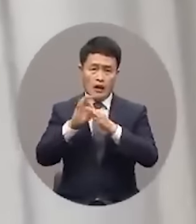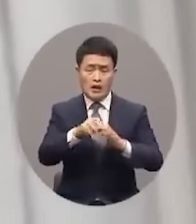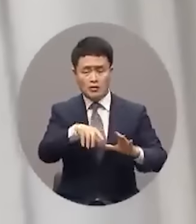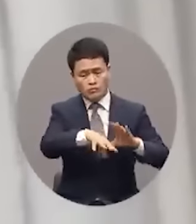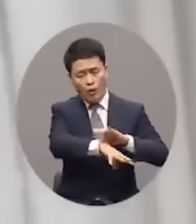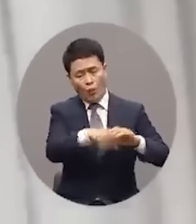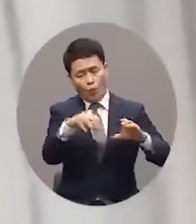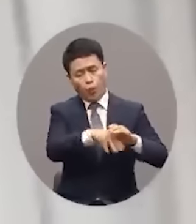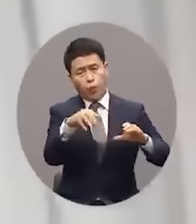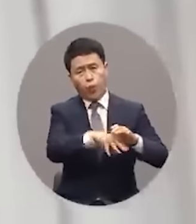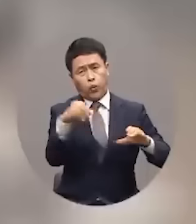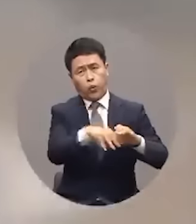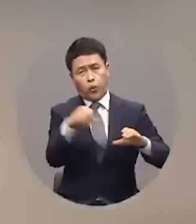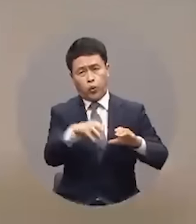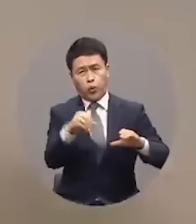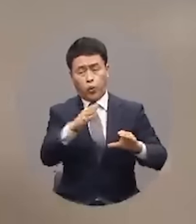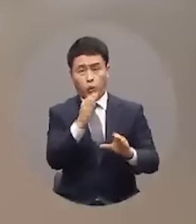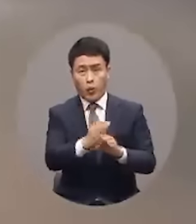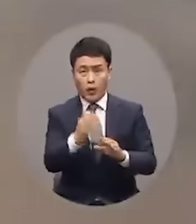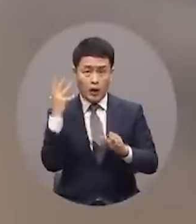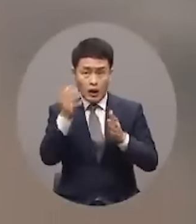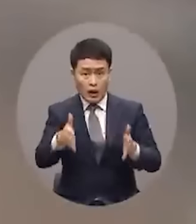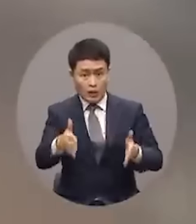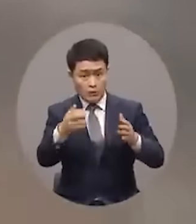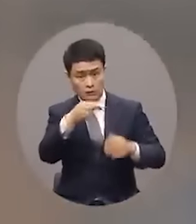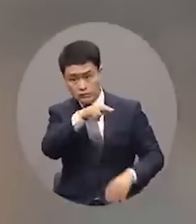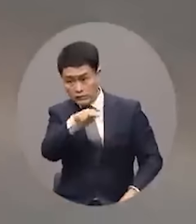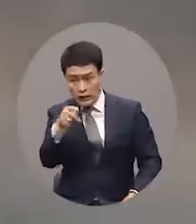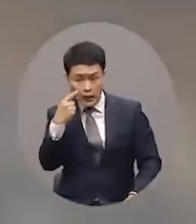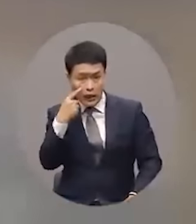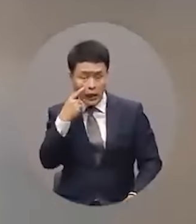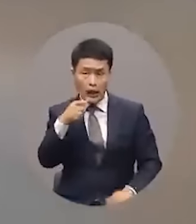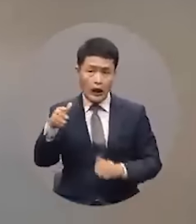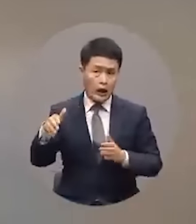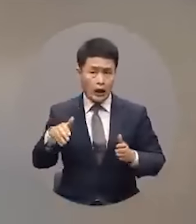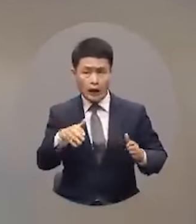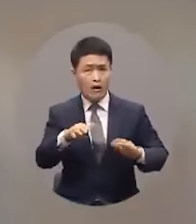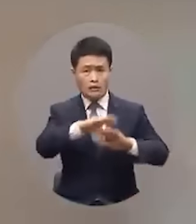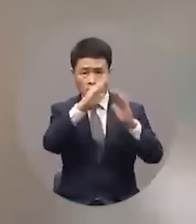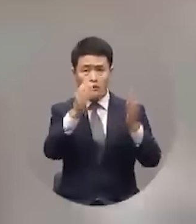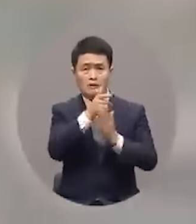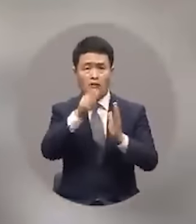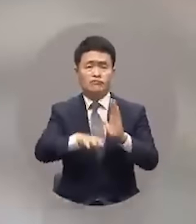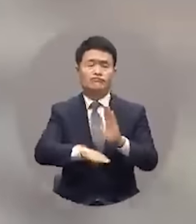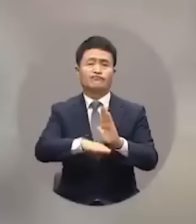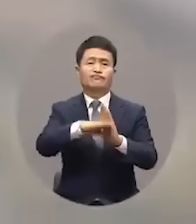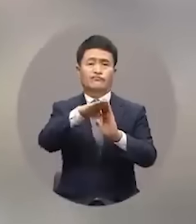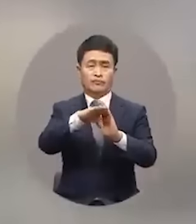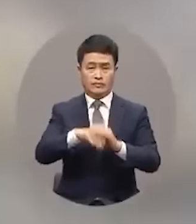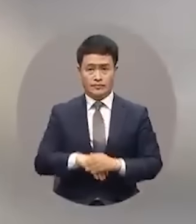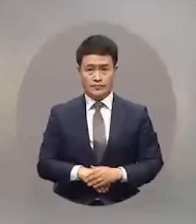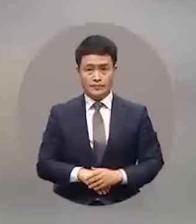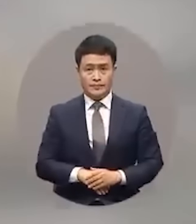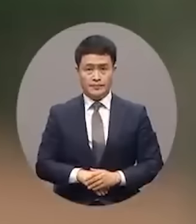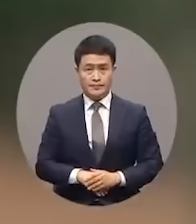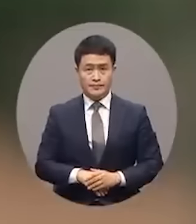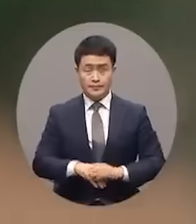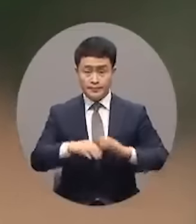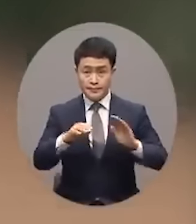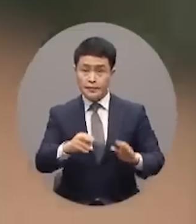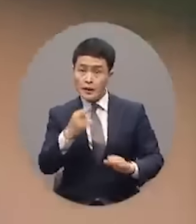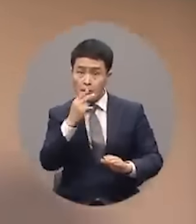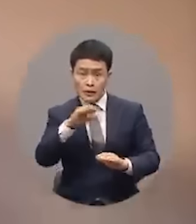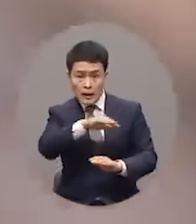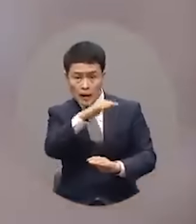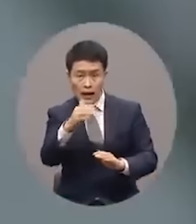물을 빼내봅니다. 아파트에서 내려다보니 길을 따라 동네 전체가 물에 잠겼습니다.